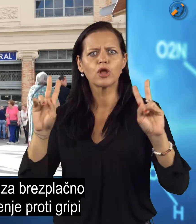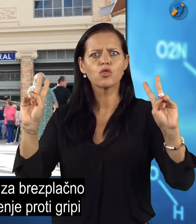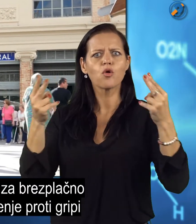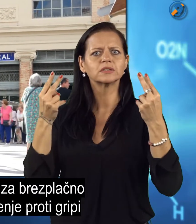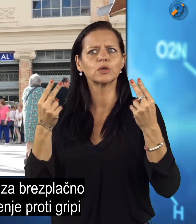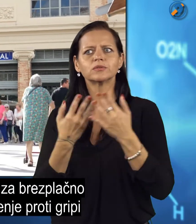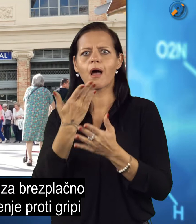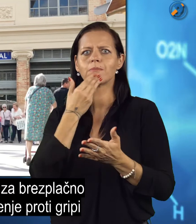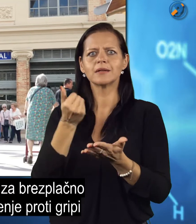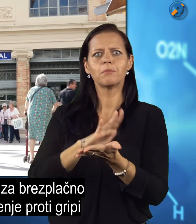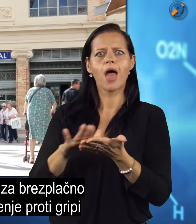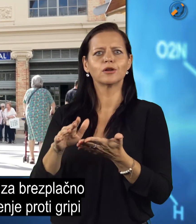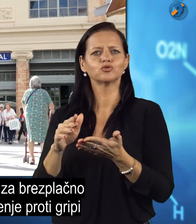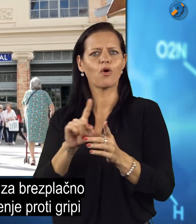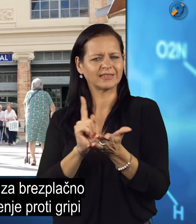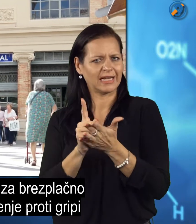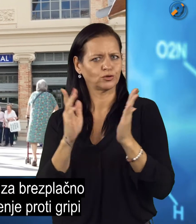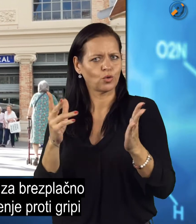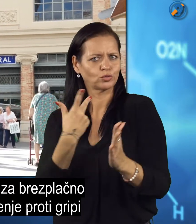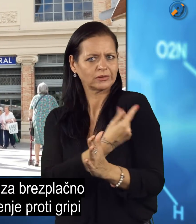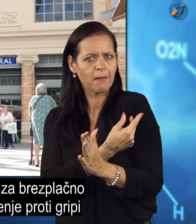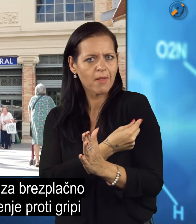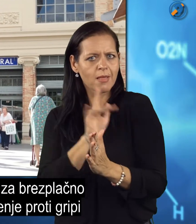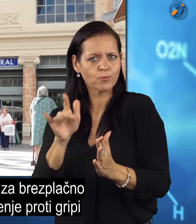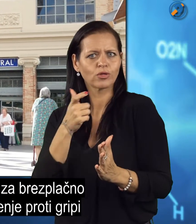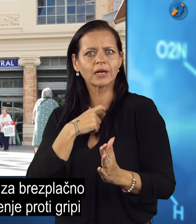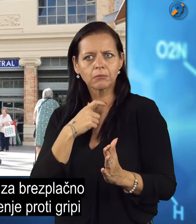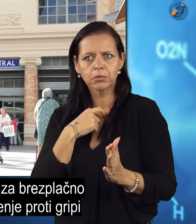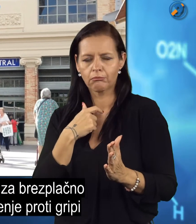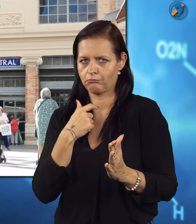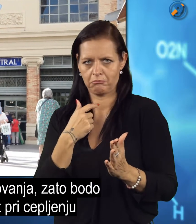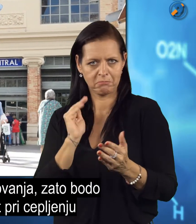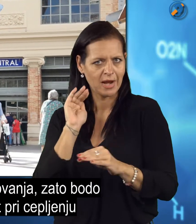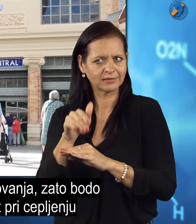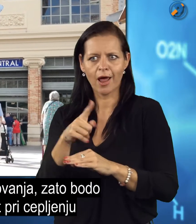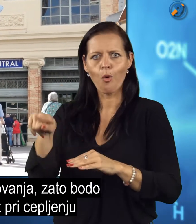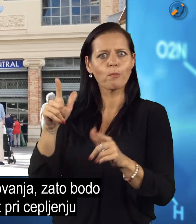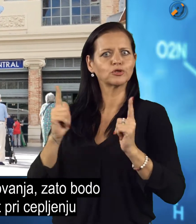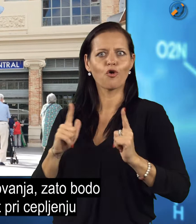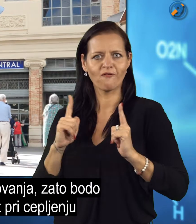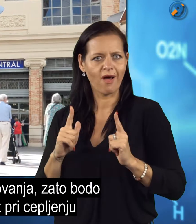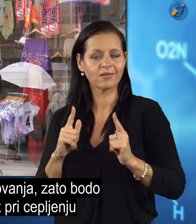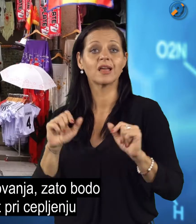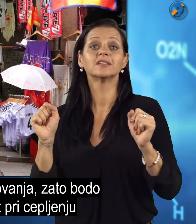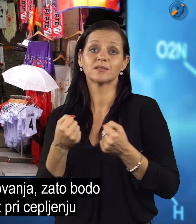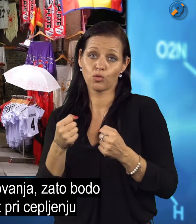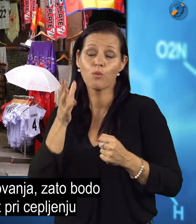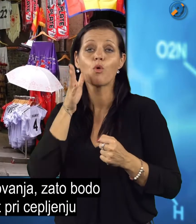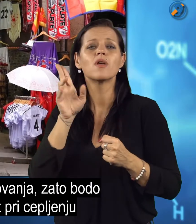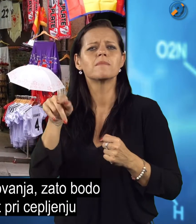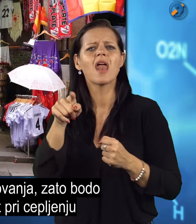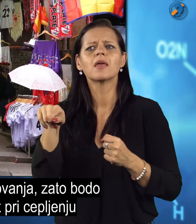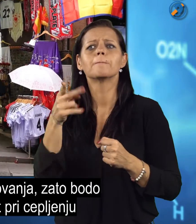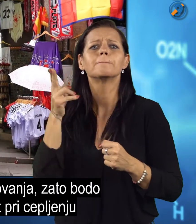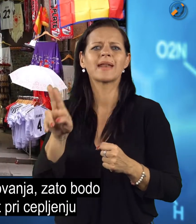Množični odziv za brezplačno sezonsko cepljenje proti gripi je presegel pričakovanja. Zato bodo imele prednost